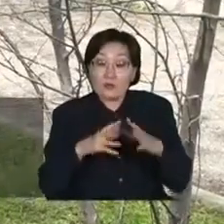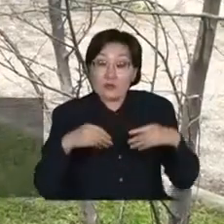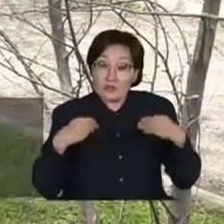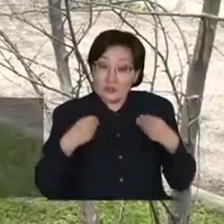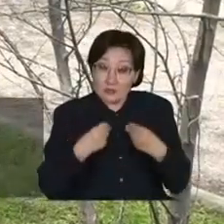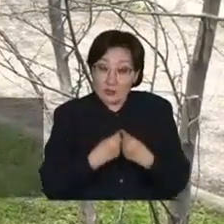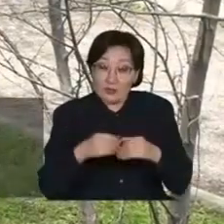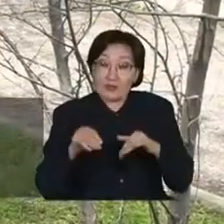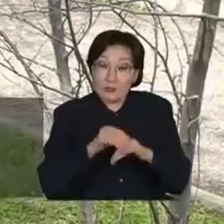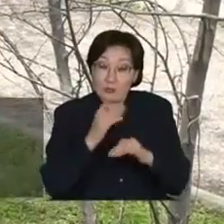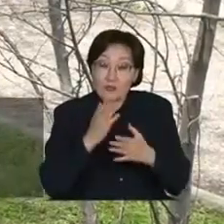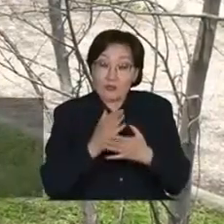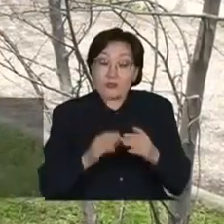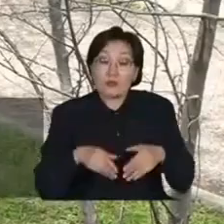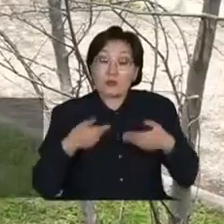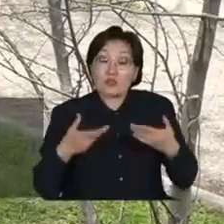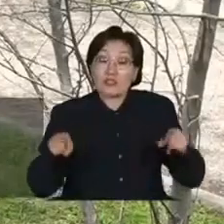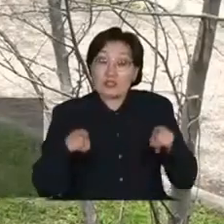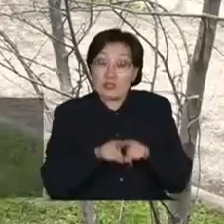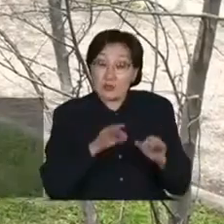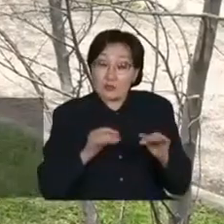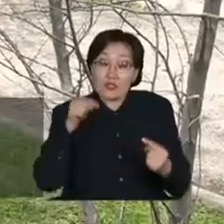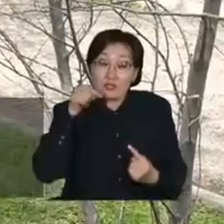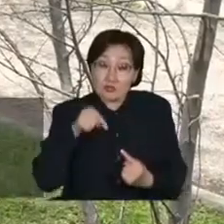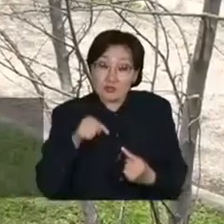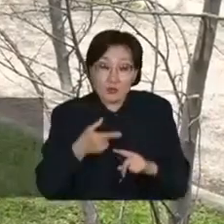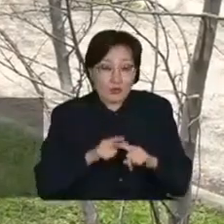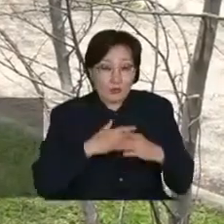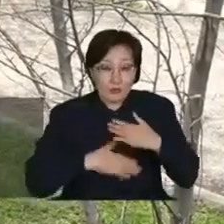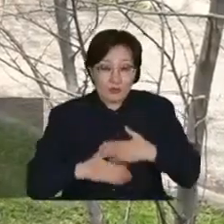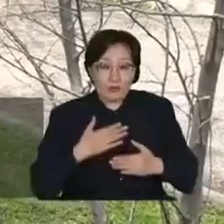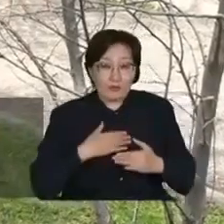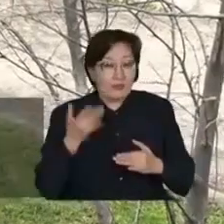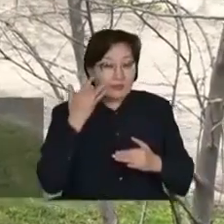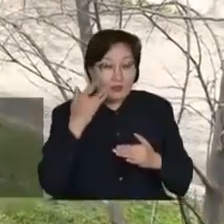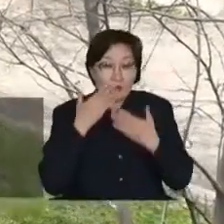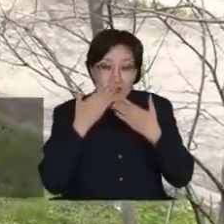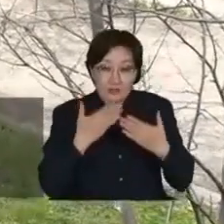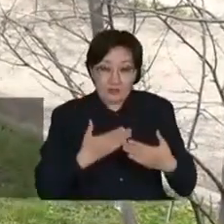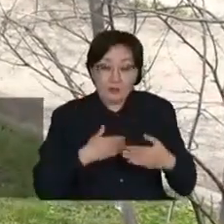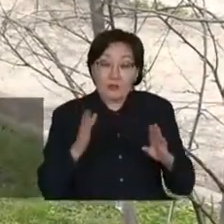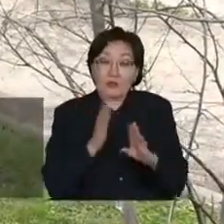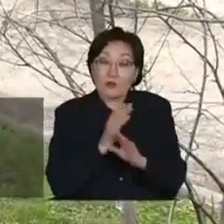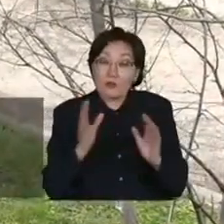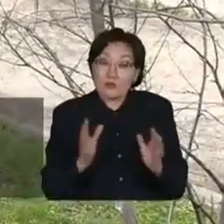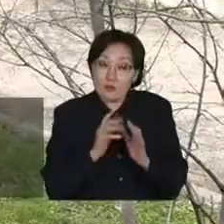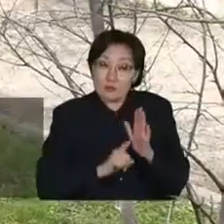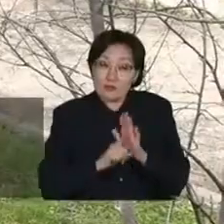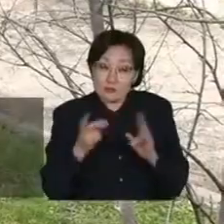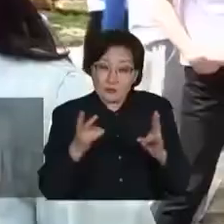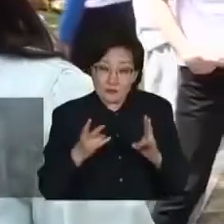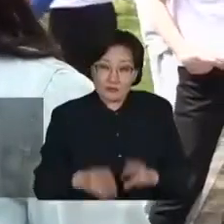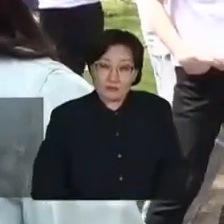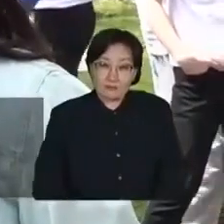өмірге қадам басты. Бастаманың дәл осындай іс-шарамен тұспа-тұс келуі қуантады. Біз қашанда махаббатымызды табиғатта аялаудан бастауымыз